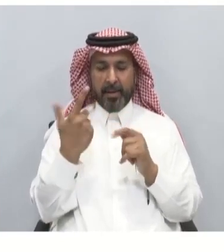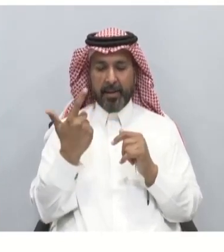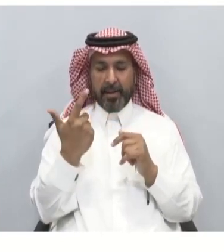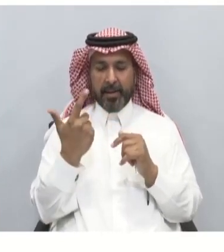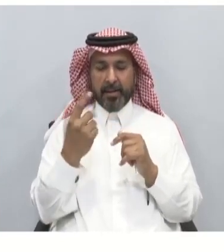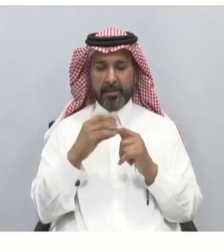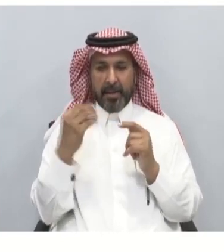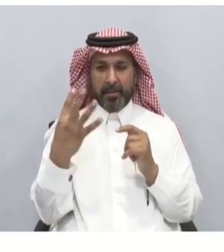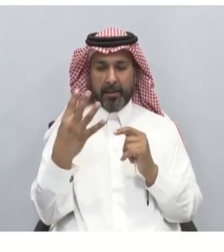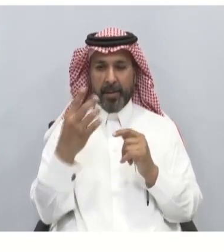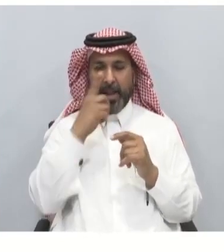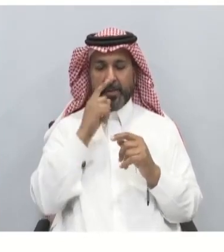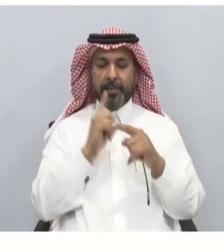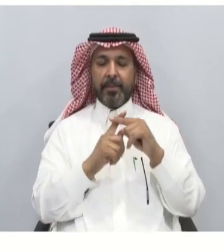23.